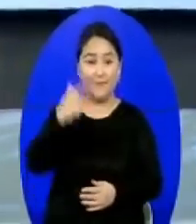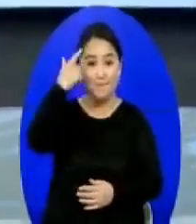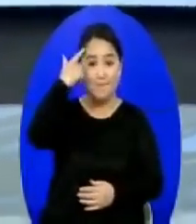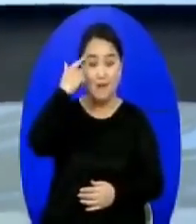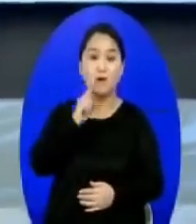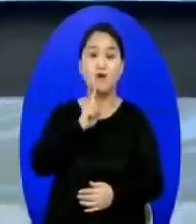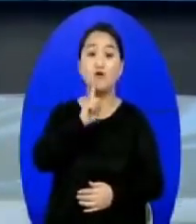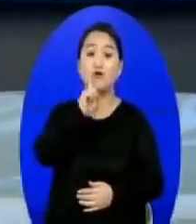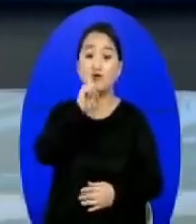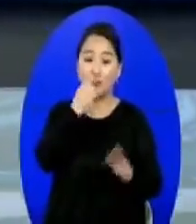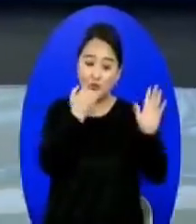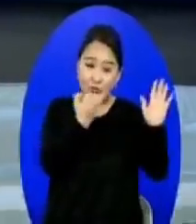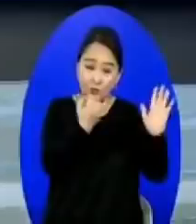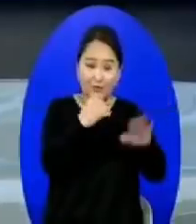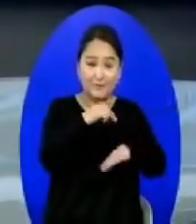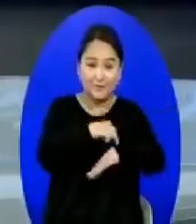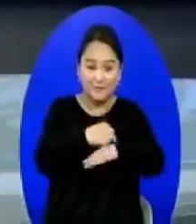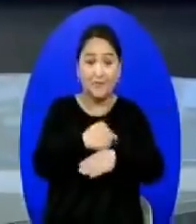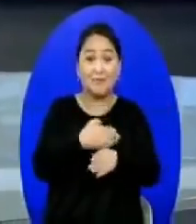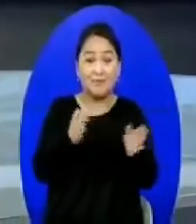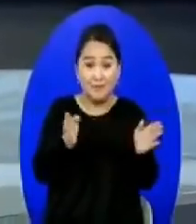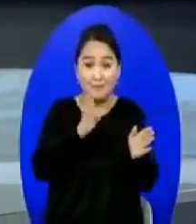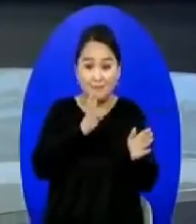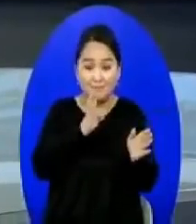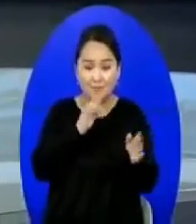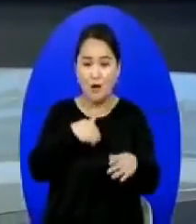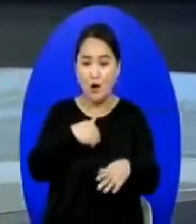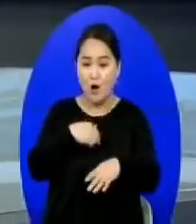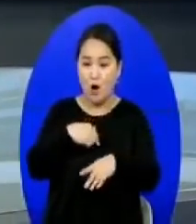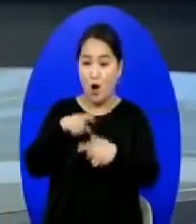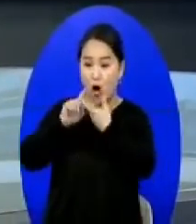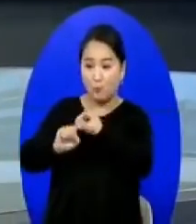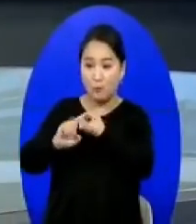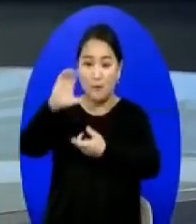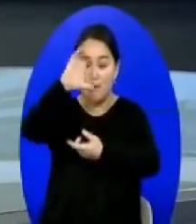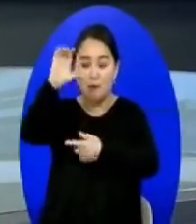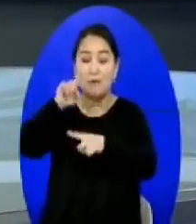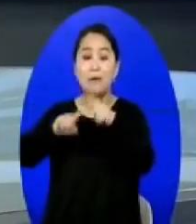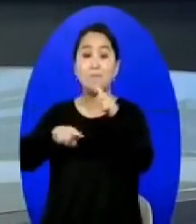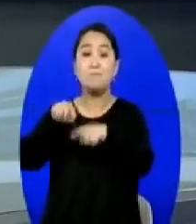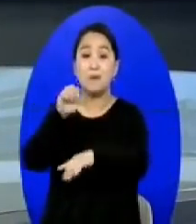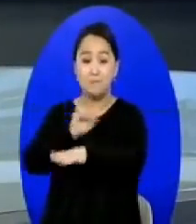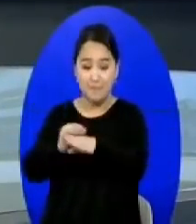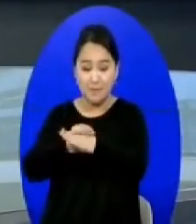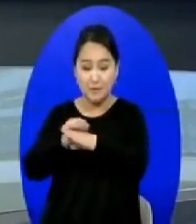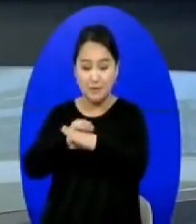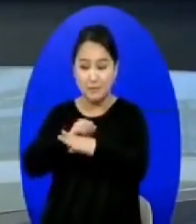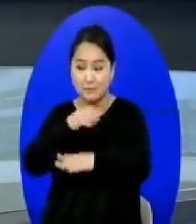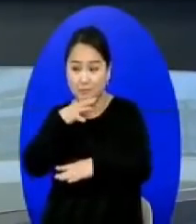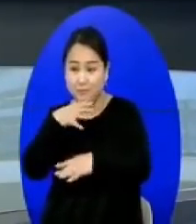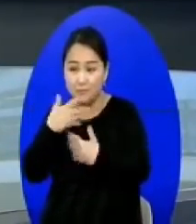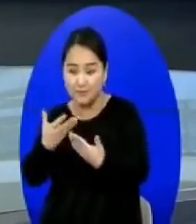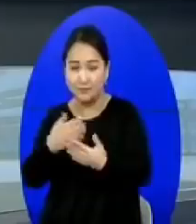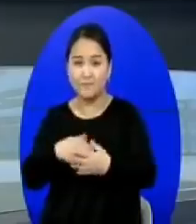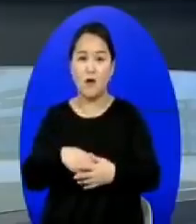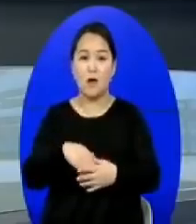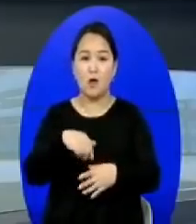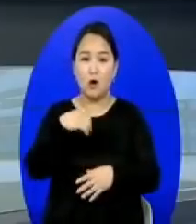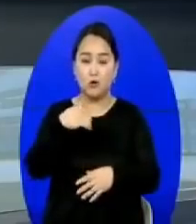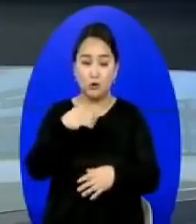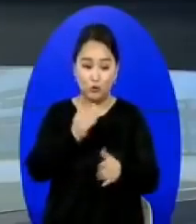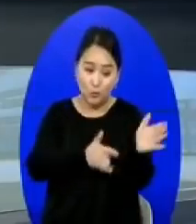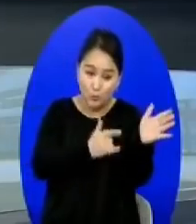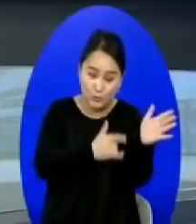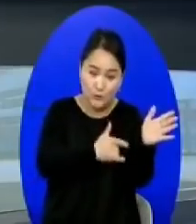Маргааш өглөө 6 цагаас хөдөлгөөн нээхэд холбогдох байгууллагууд ямар бэлтгэлтэй байгаа тухай бид сурвалжлаа. Төмөр замын зорчигч тээвэр болон хот хоорондын хөдөлгөөн 2